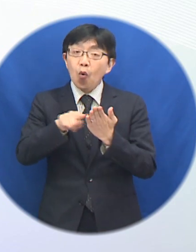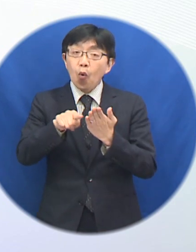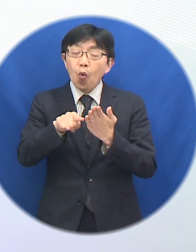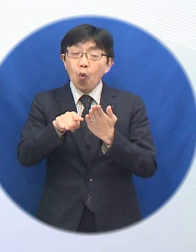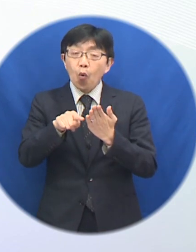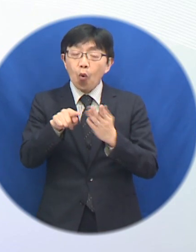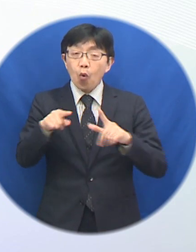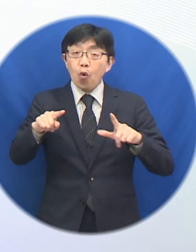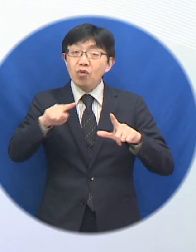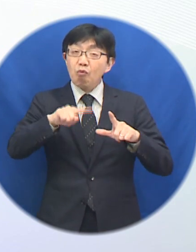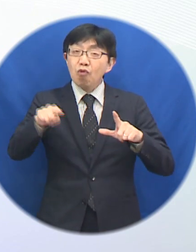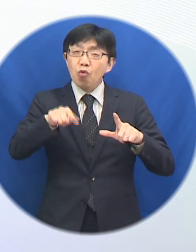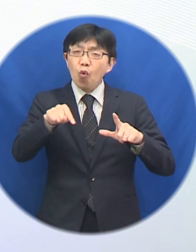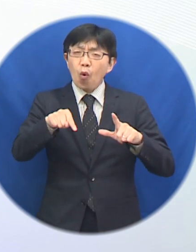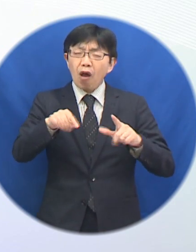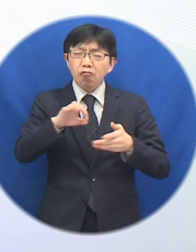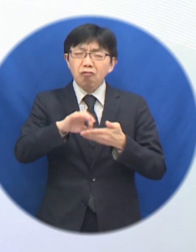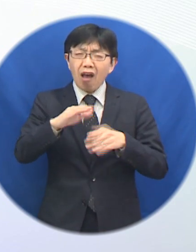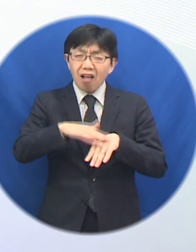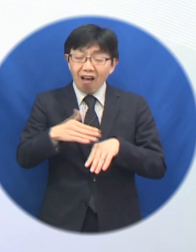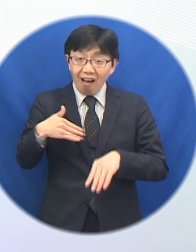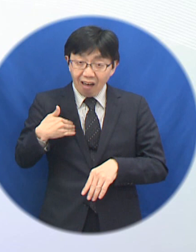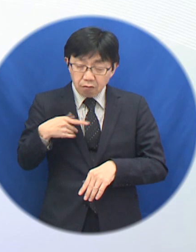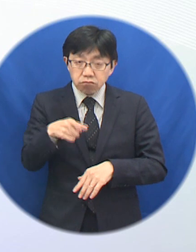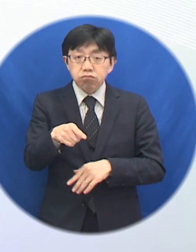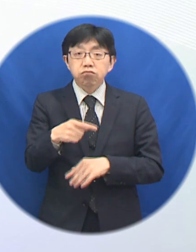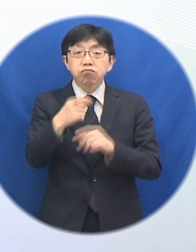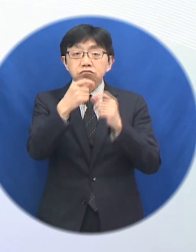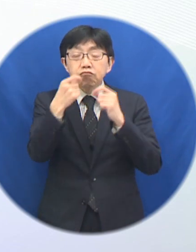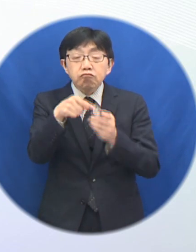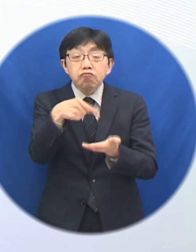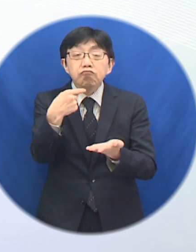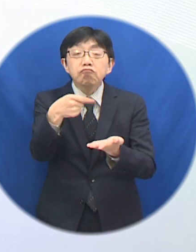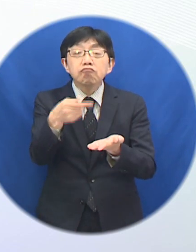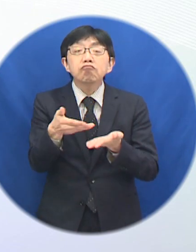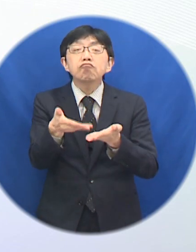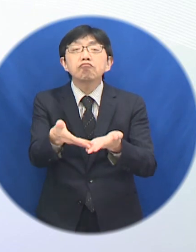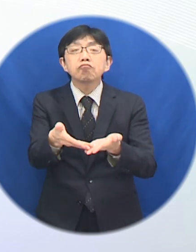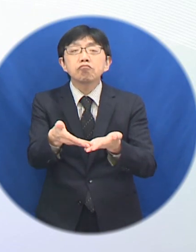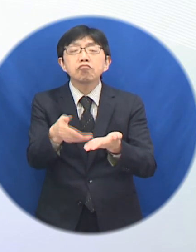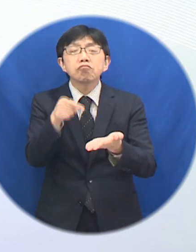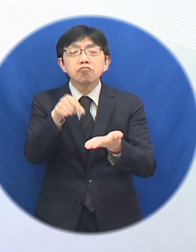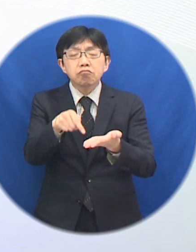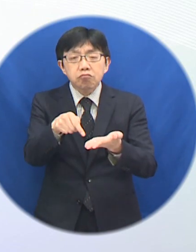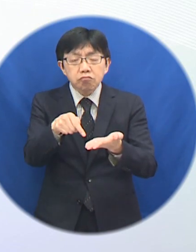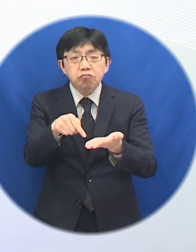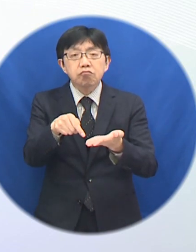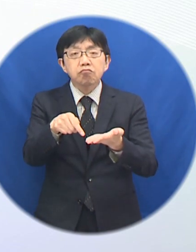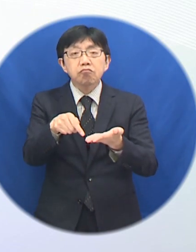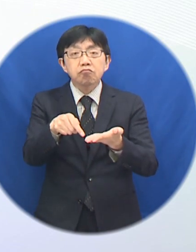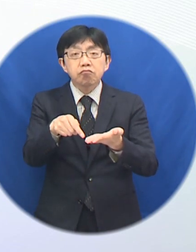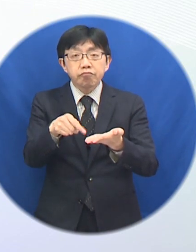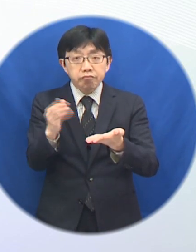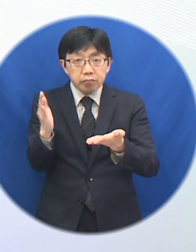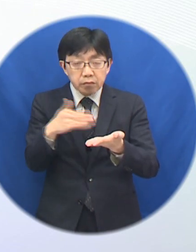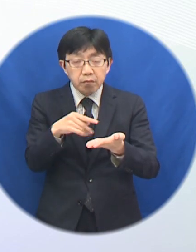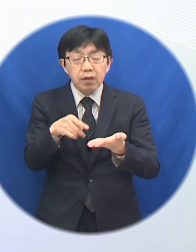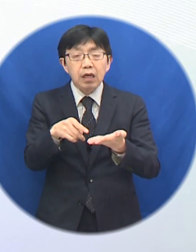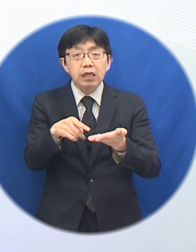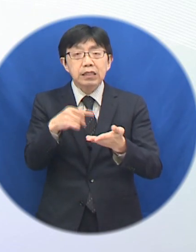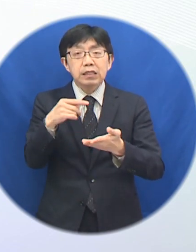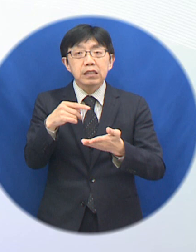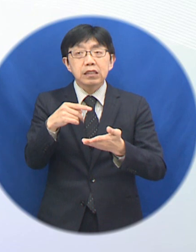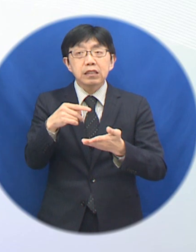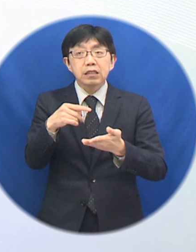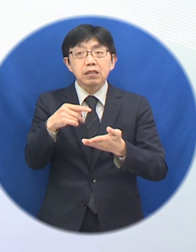ホやタブレットの教室では簡単な使い方やインターネットなどもの使い方なども学ぶことができますし、